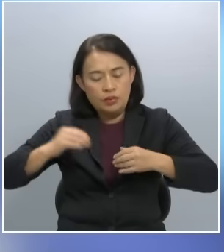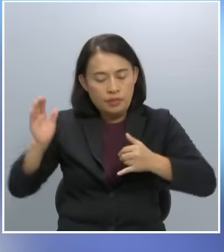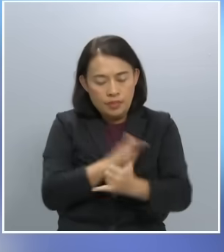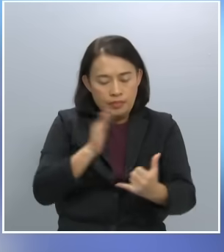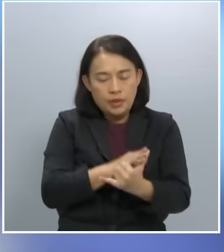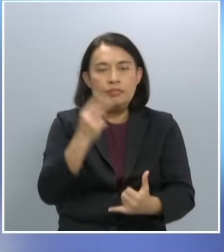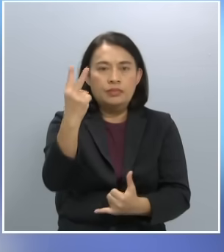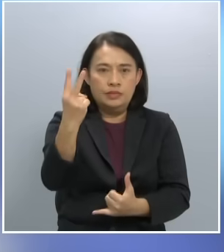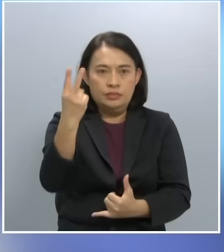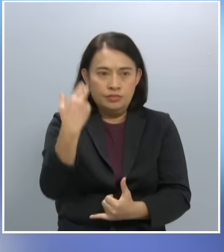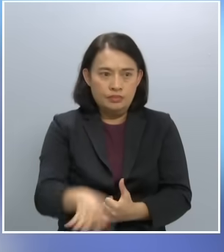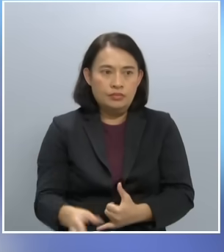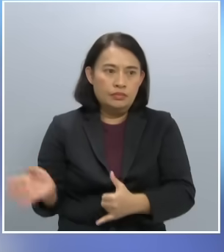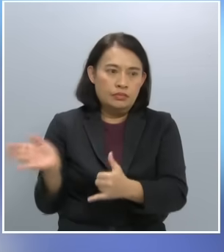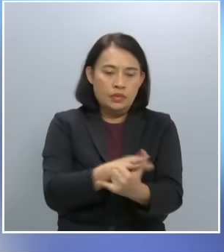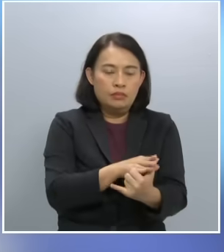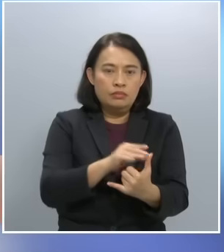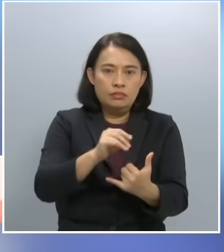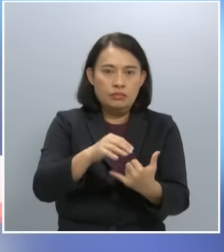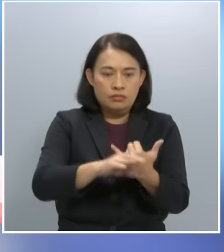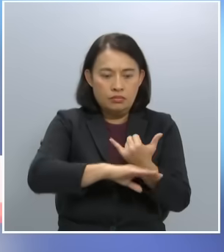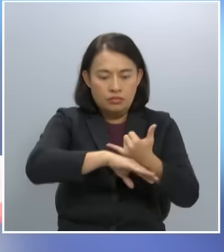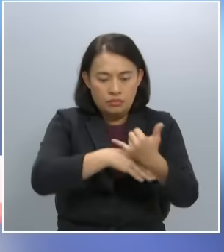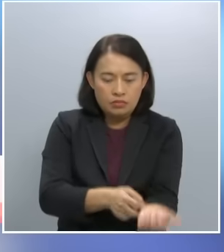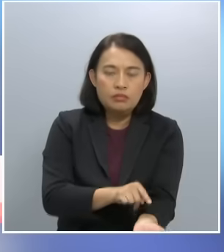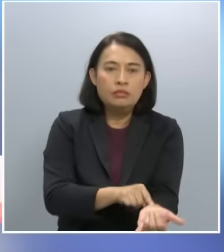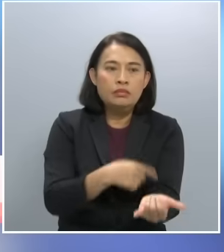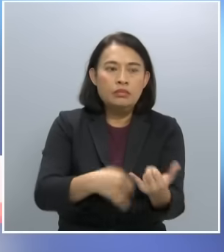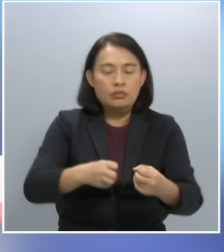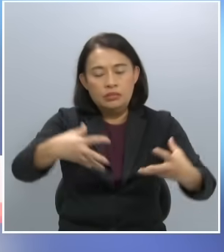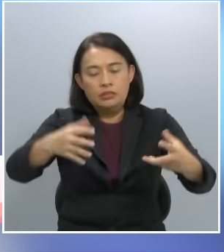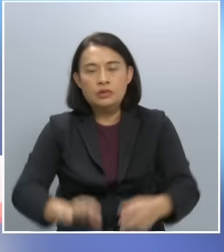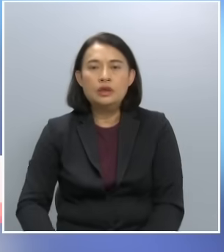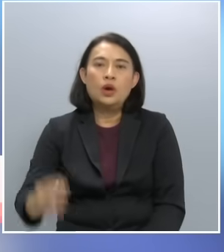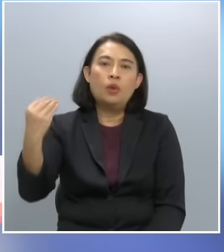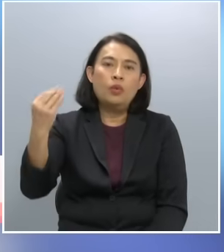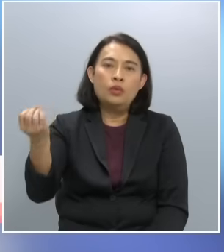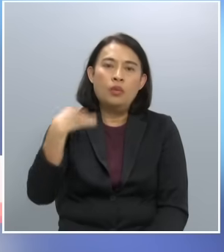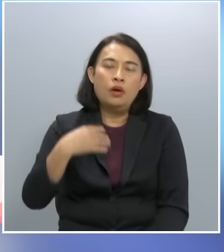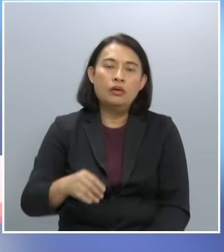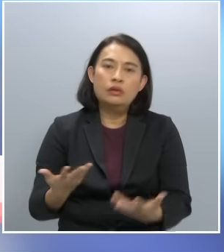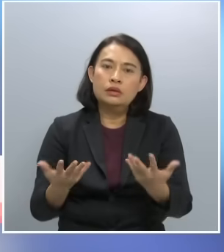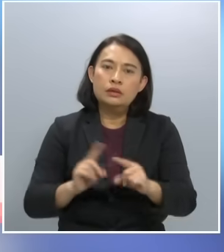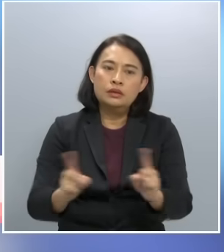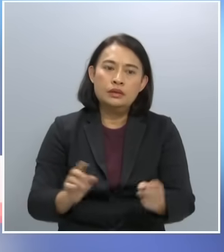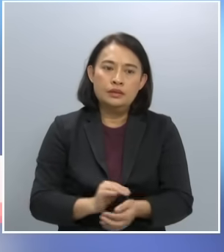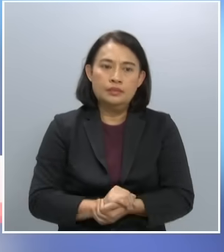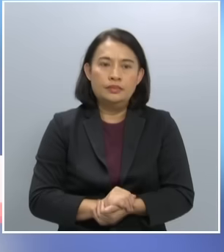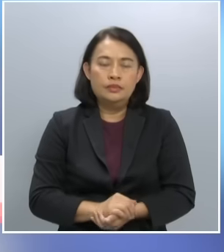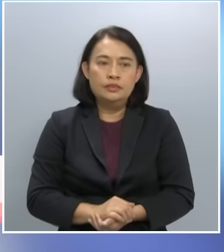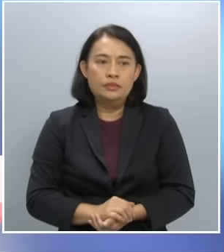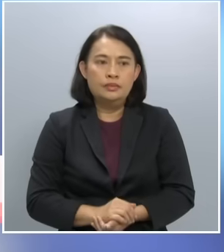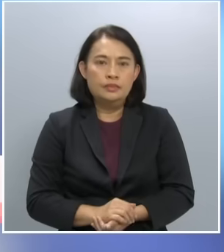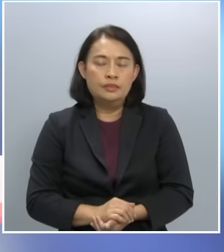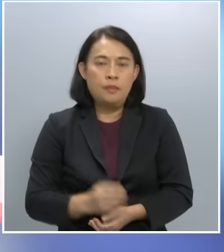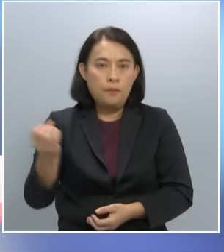2ทีจนพี่หนูตกเตียงแล้วชักซึ่งเขาพูดไม่เหมือนกัน 2-3รอบบอกคิดเอก